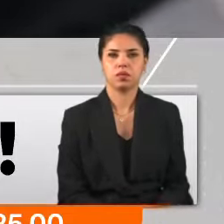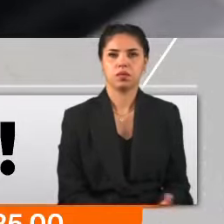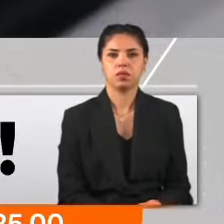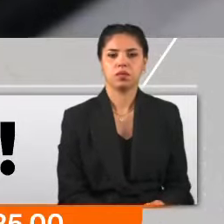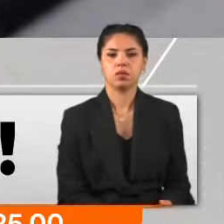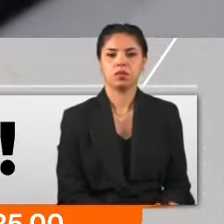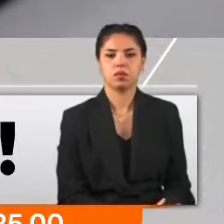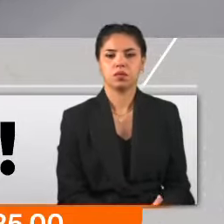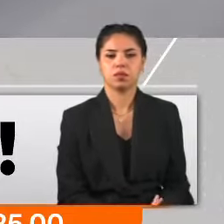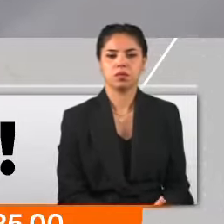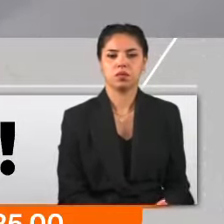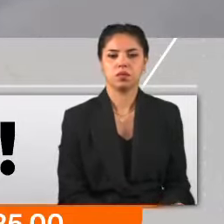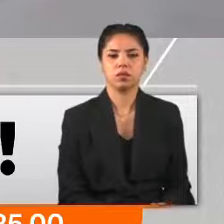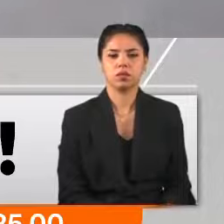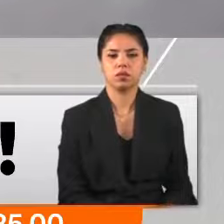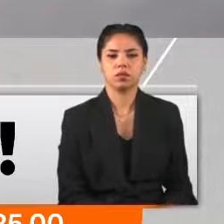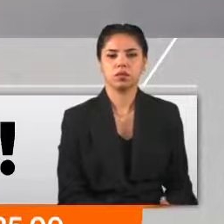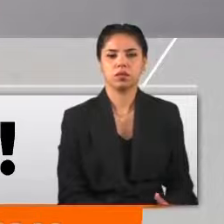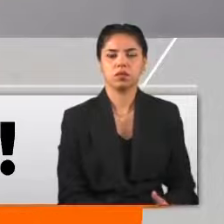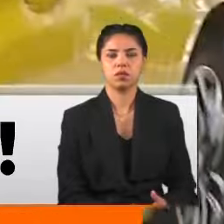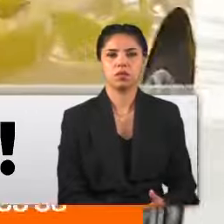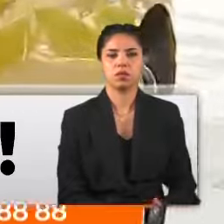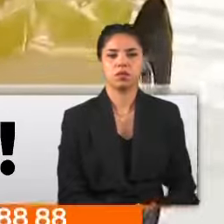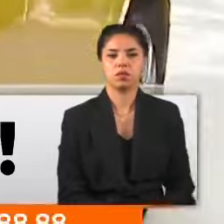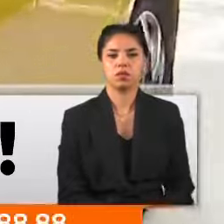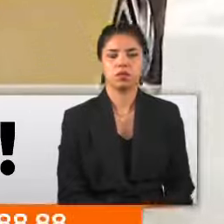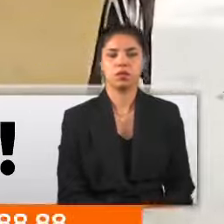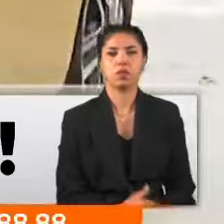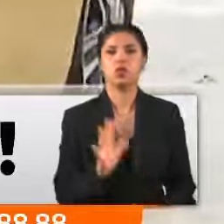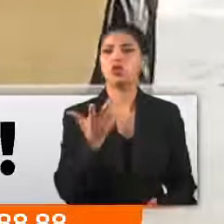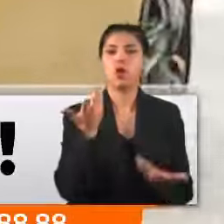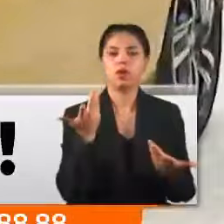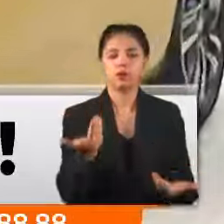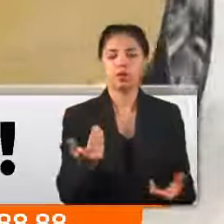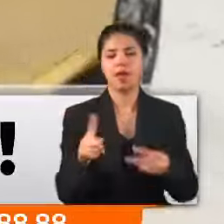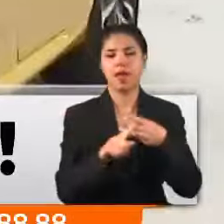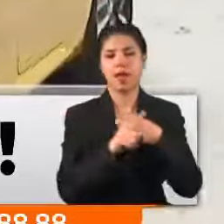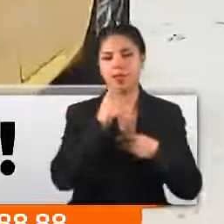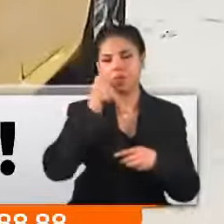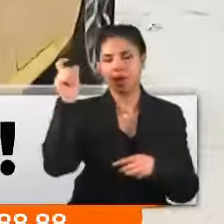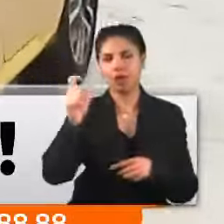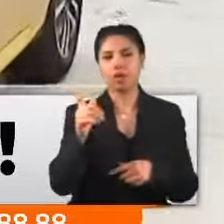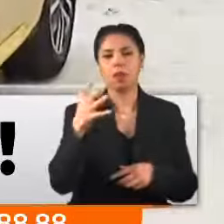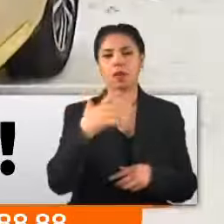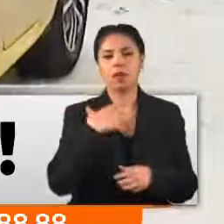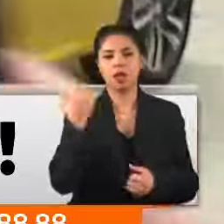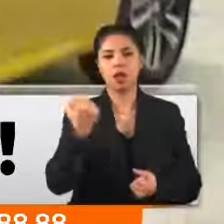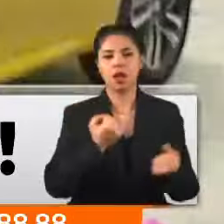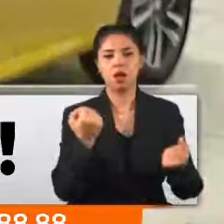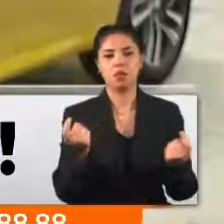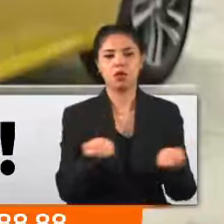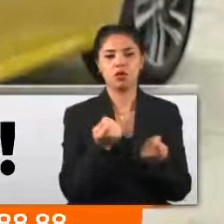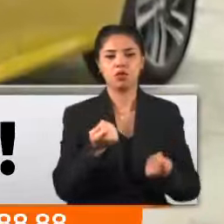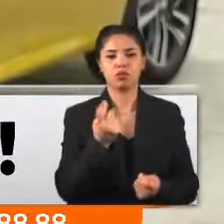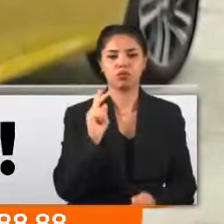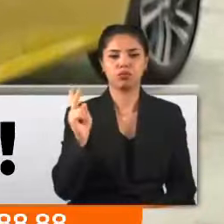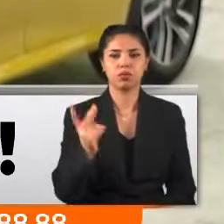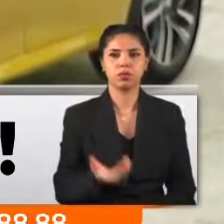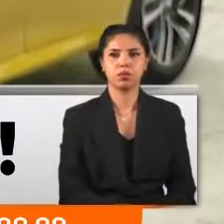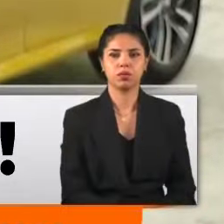yani sökülmüş, yeniden takılmış ve komple boyanmış aracımız. İşin ilginç yanı Emre Okur, kendisi de otomotiv işinde. Ben otomotiv yedek